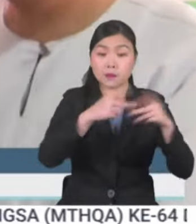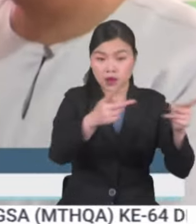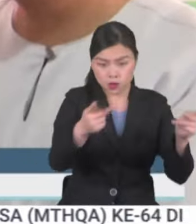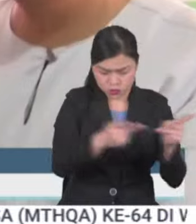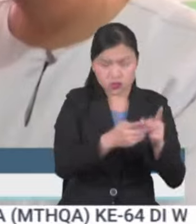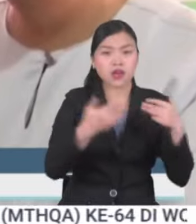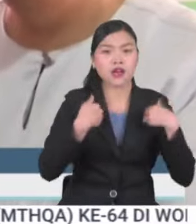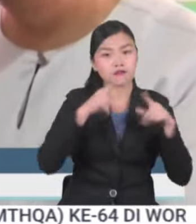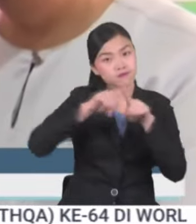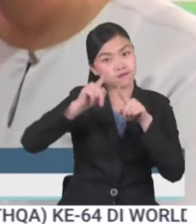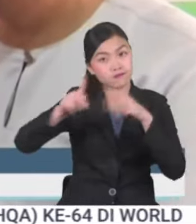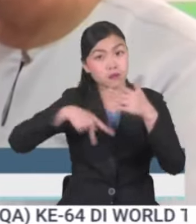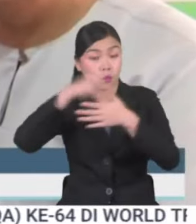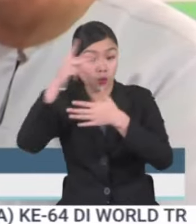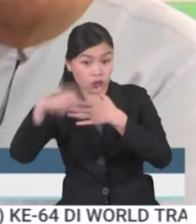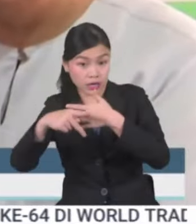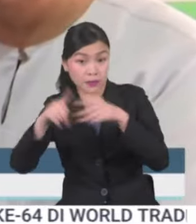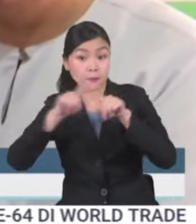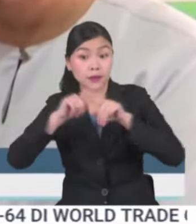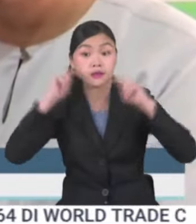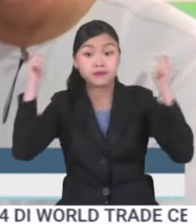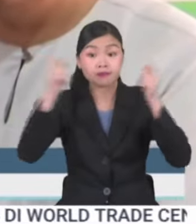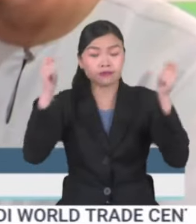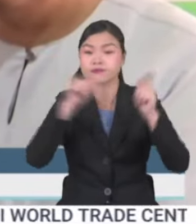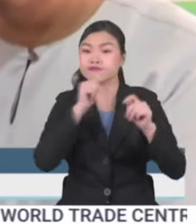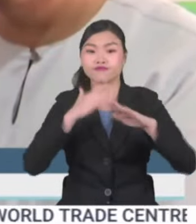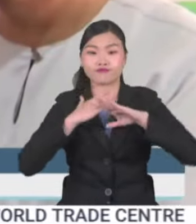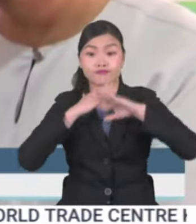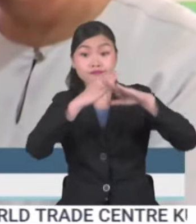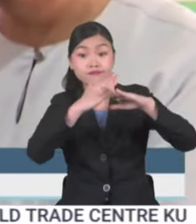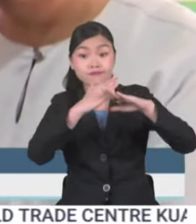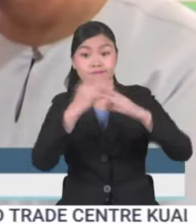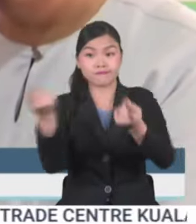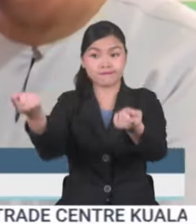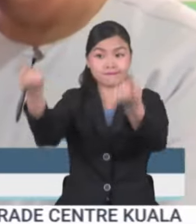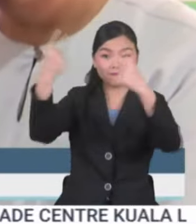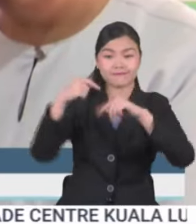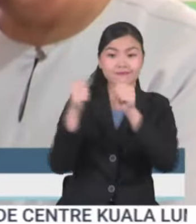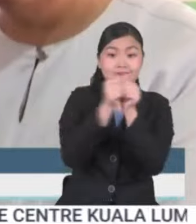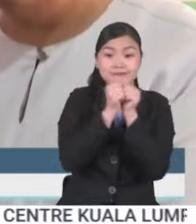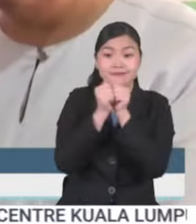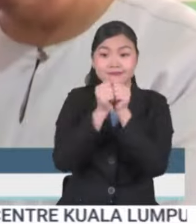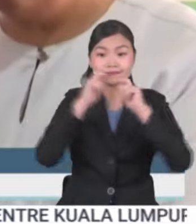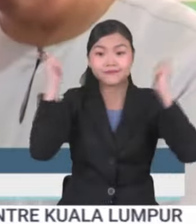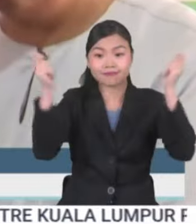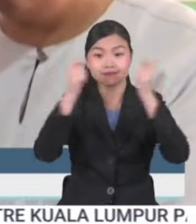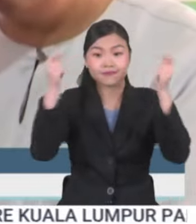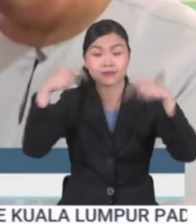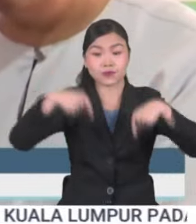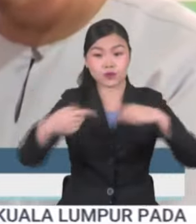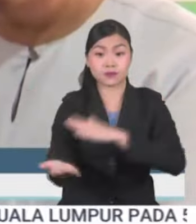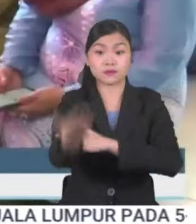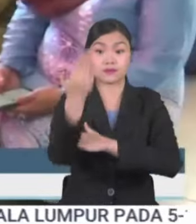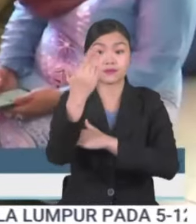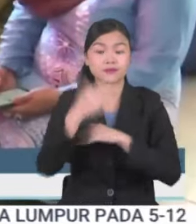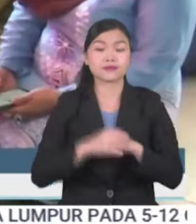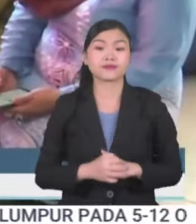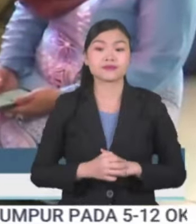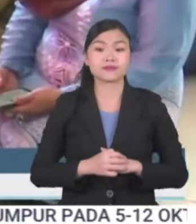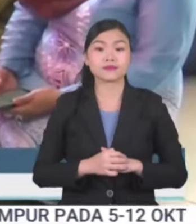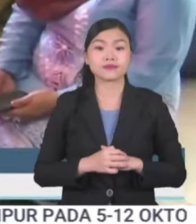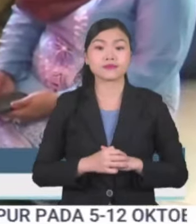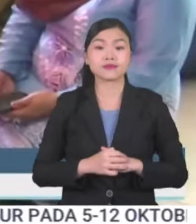lain sambutan pada ini tidak juga menghalanglah untuk mereka datang bersama-sama kita pada pagi ini Insyaallah demi